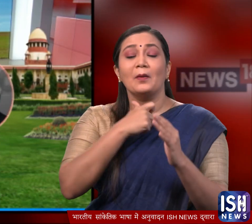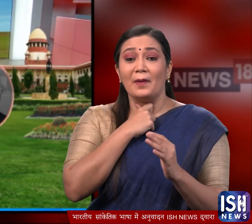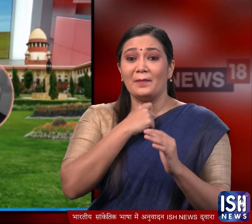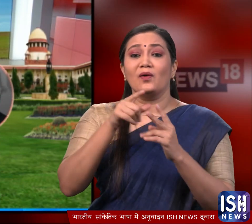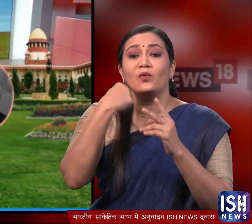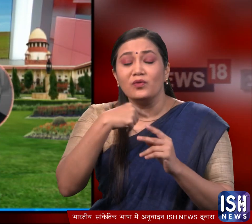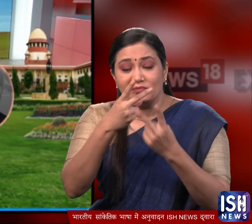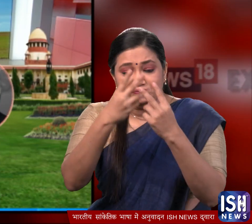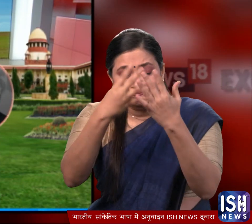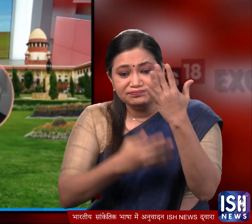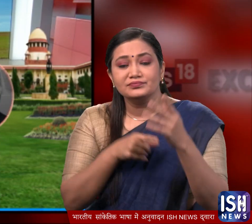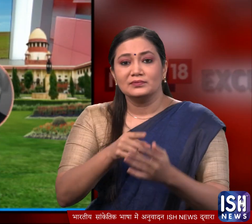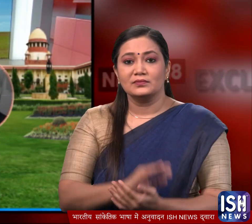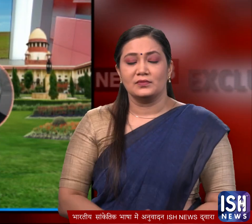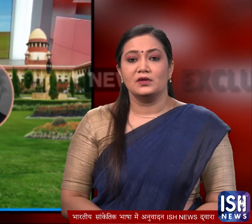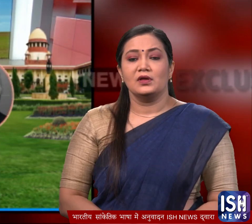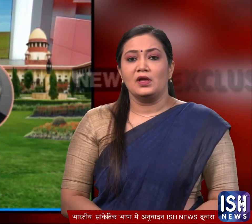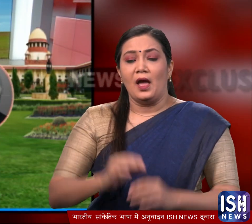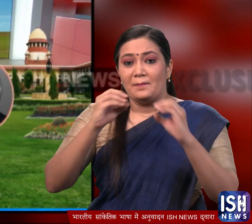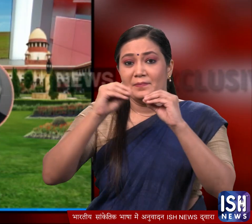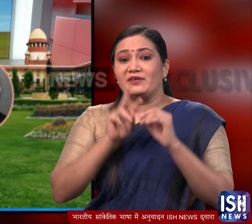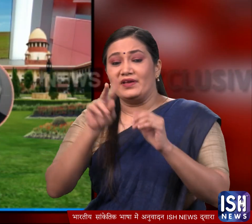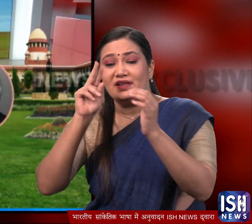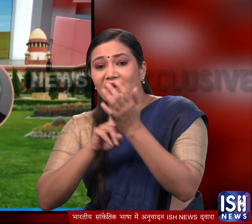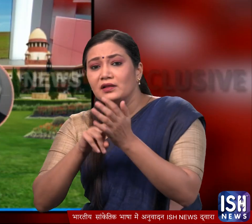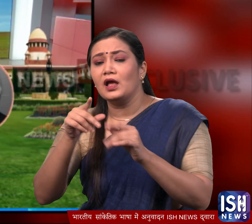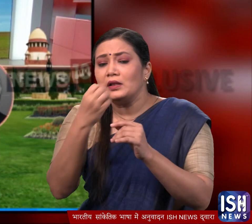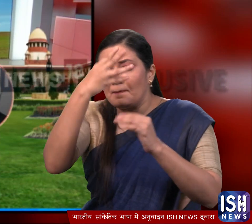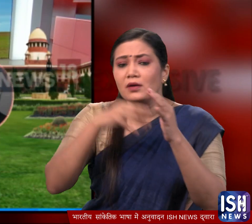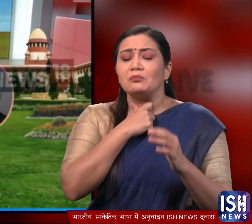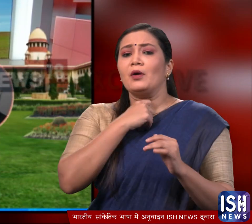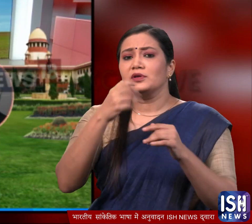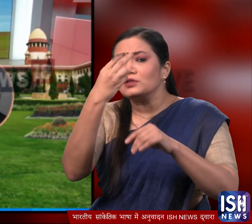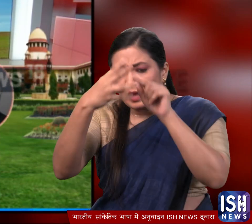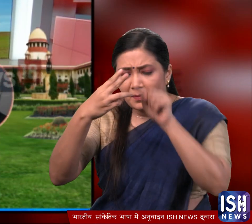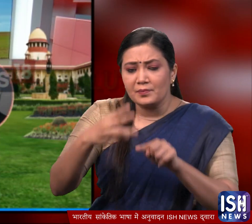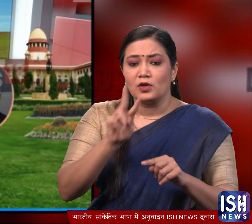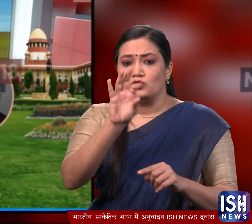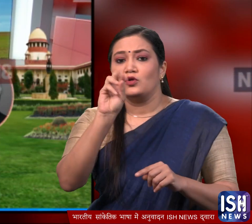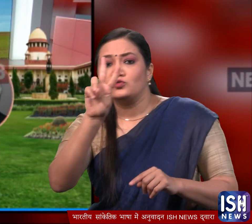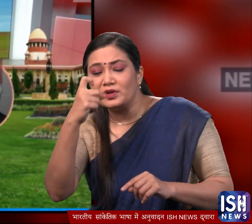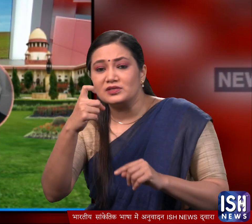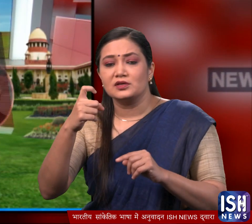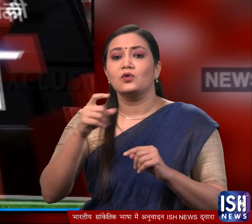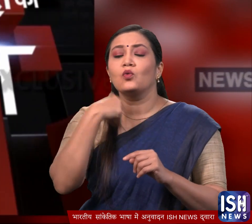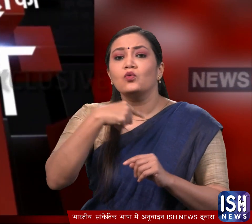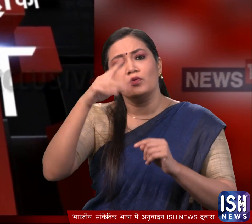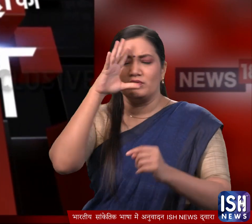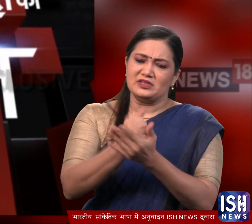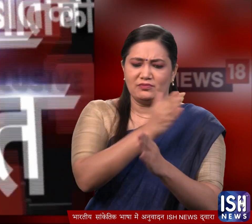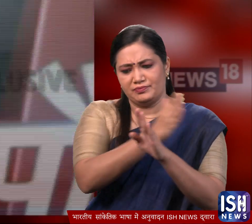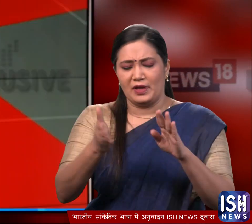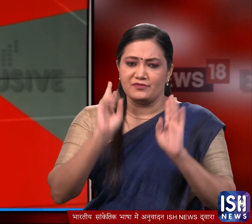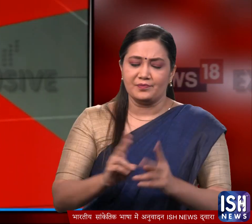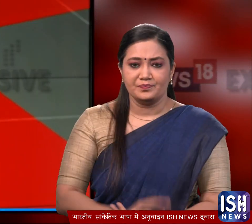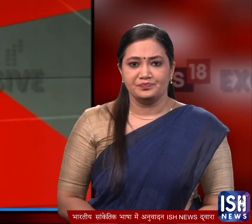शपथ ग्रहण होगा उनमें बीवी नागरत्ना किस नंबर पर शपथ लेती हैं। 2027 तक देश का चीफ जस्टिस कौन होगा यह तय है।